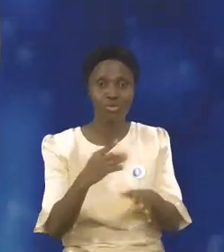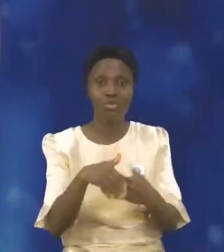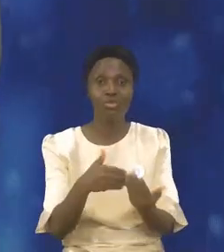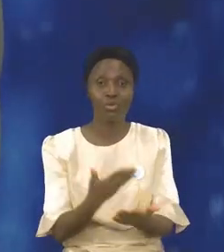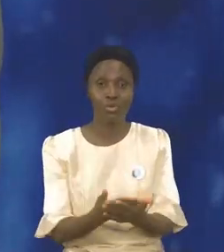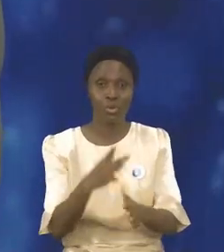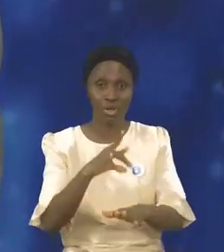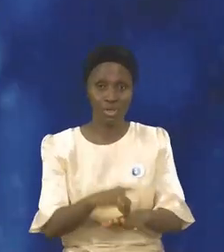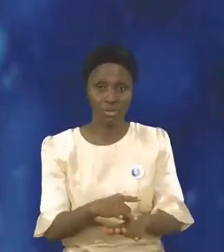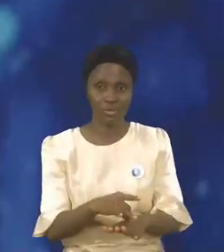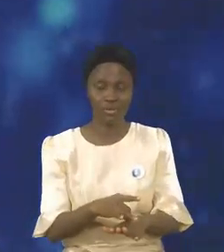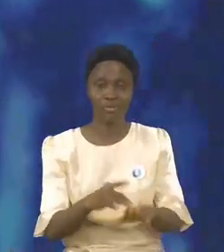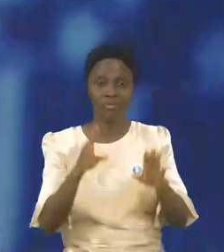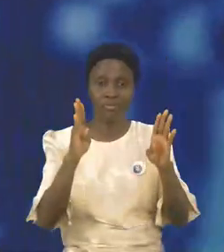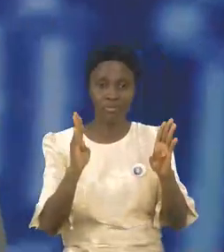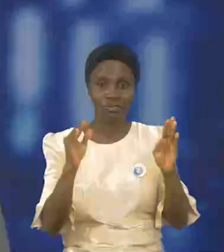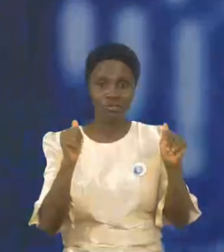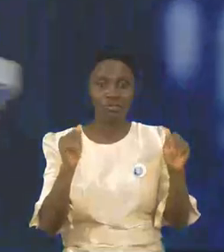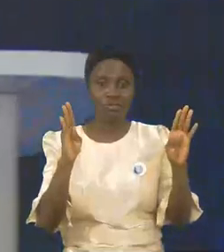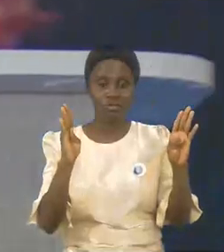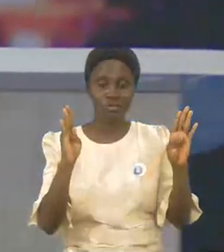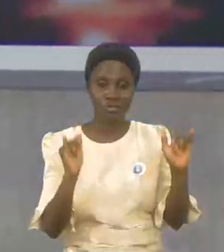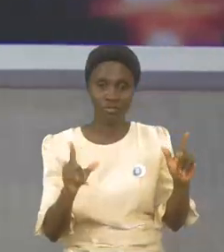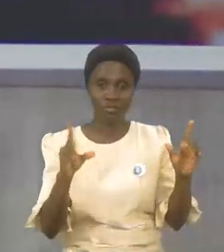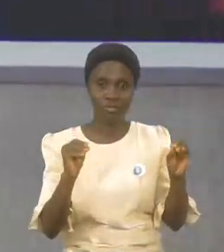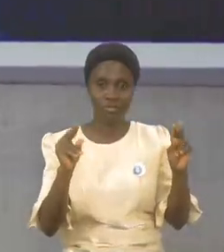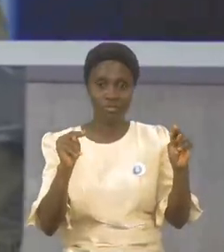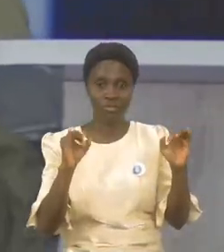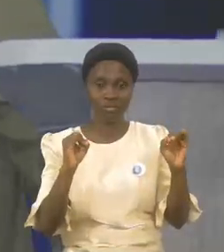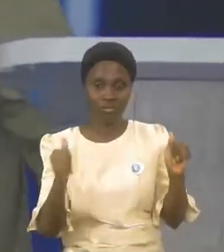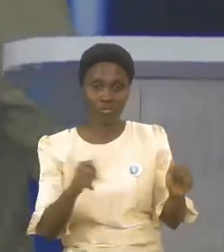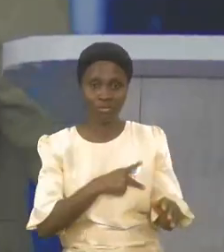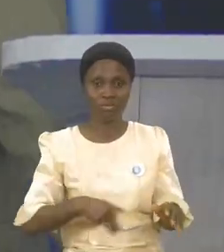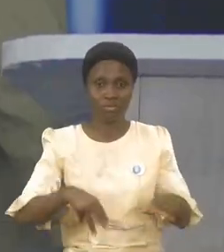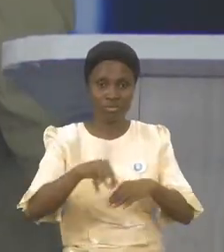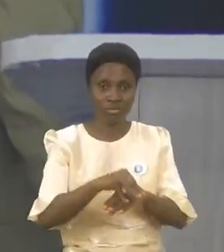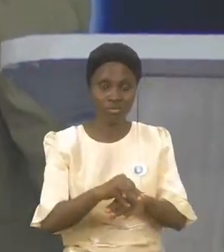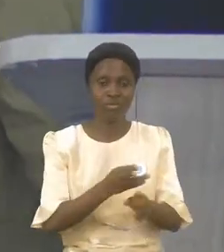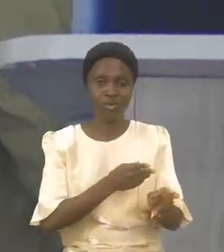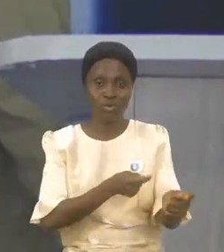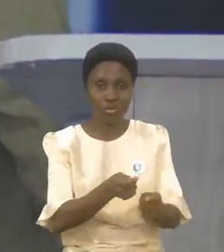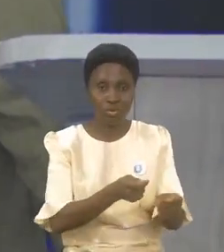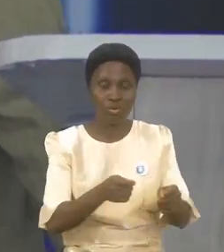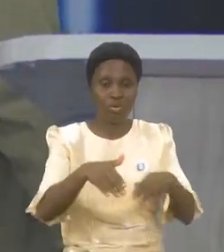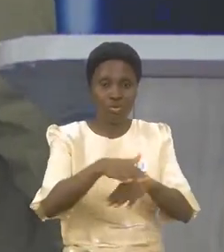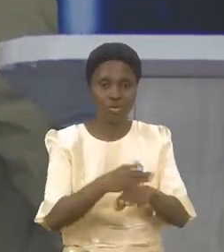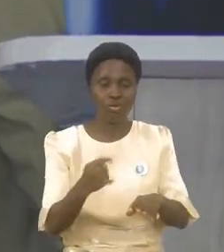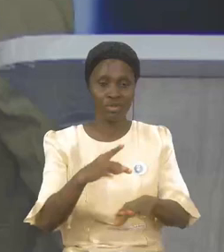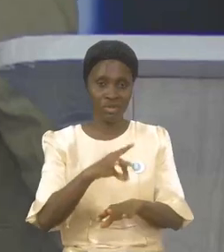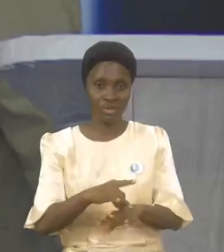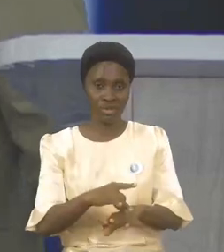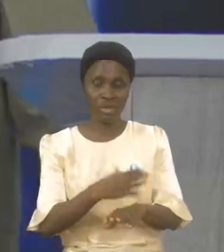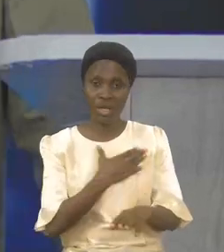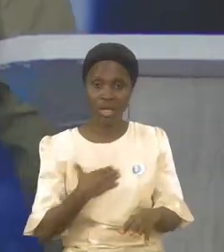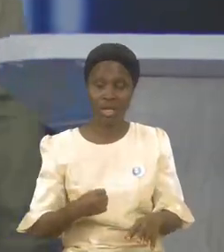terre. Et qui dévorera toute la terre. Mais l'empire romain,